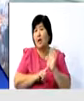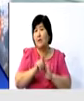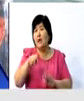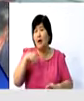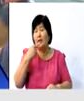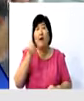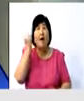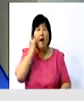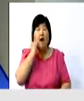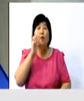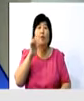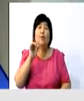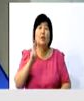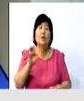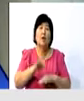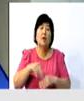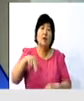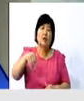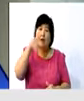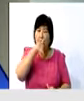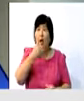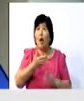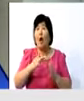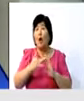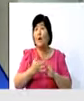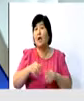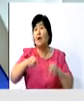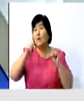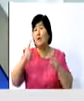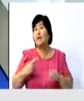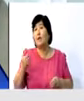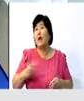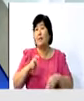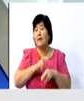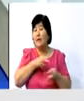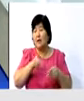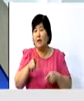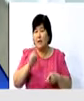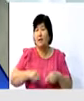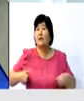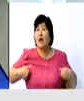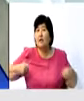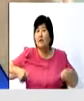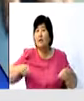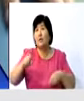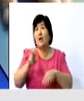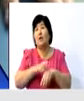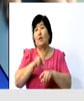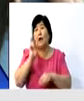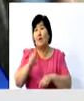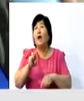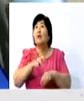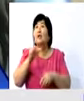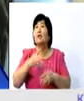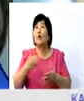айтады. Қарияның буын ауырып, еркін жүріп тұрудан қалған. Ауылға білікті мамандар келді дегенде сіген бойда балдағына сүйеніп емханаға келді. Дәрігерлердің